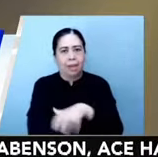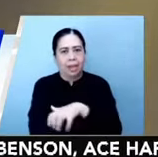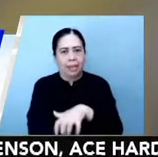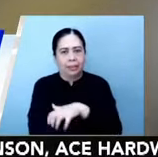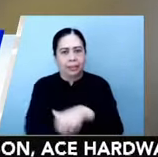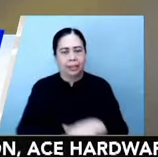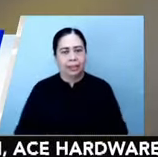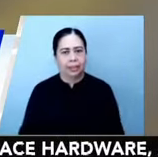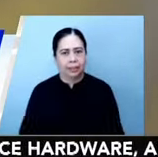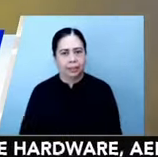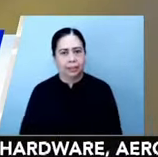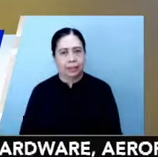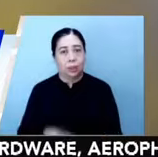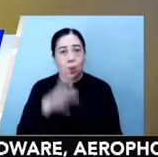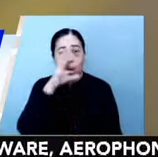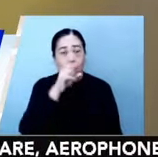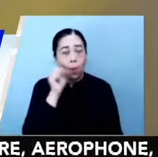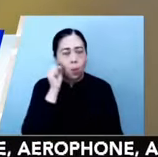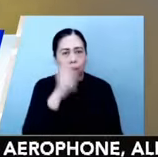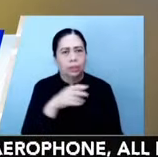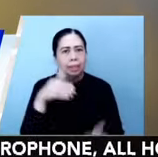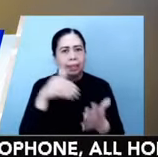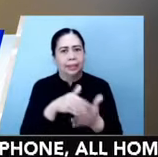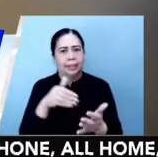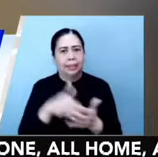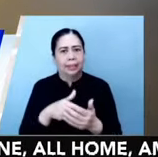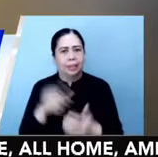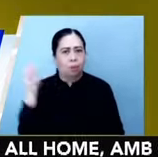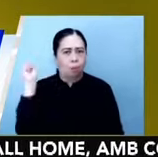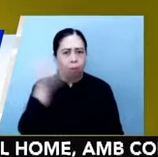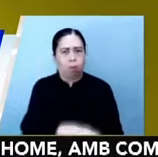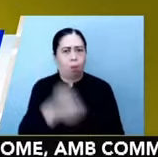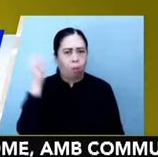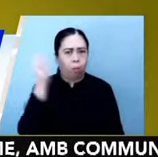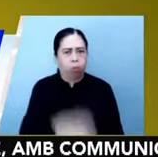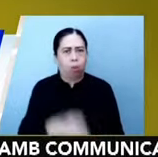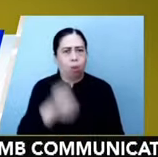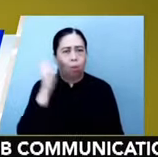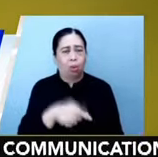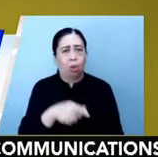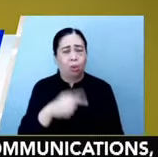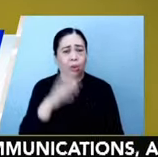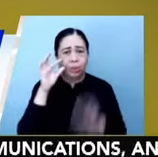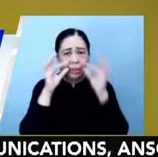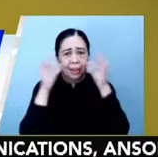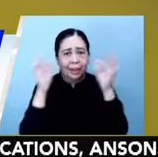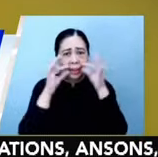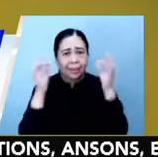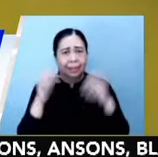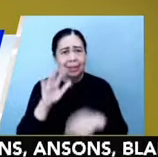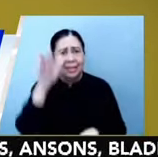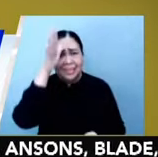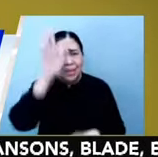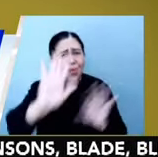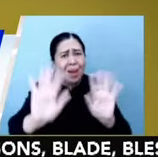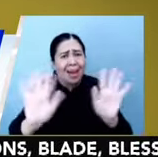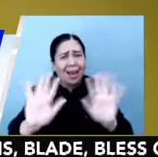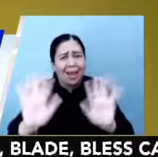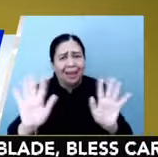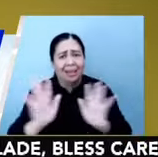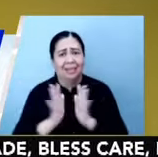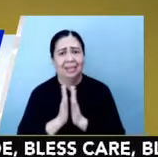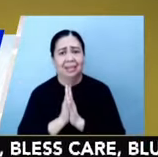Ang matanda, paulit-ulit na pinukpok sa ulo ang isang kuting. Tay, wag!